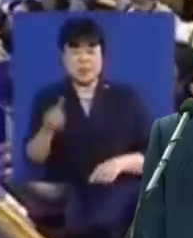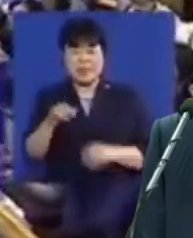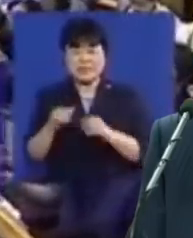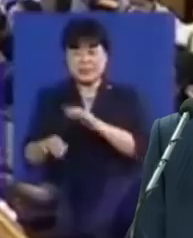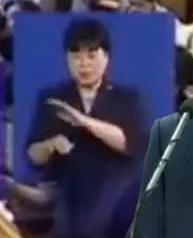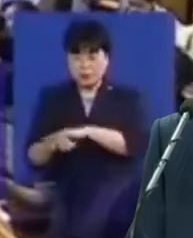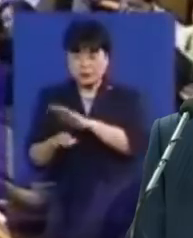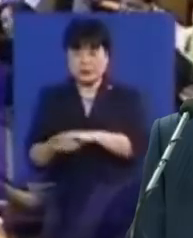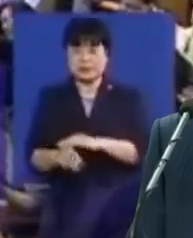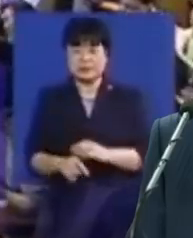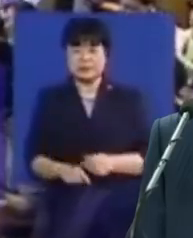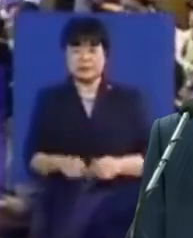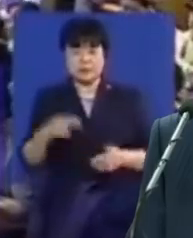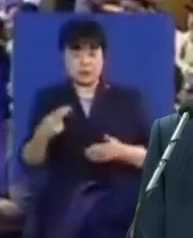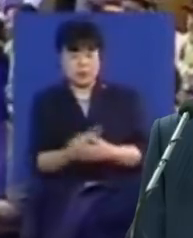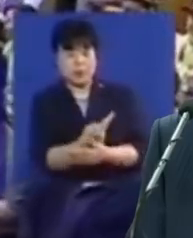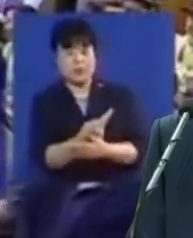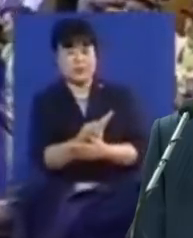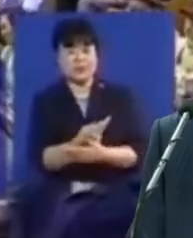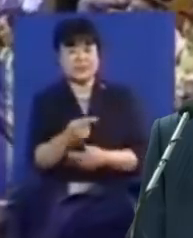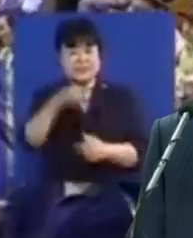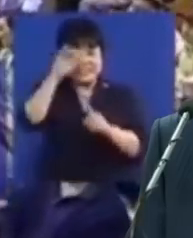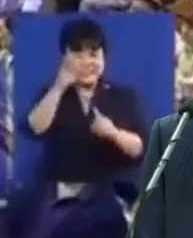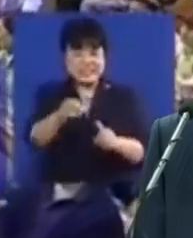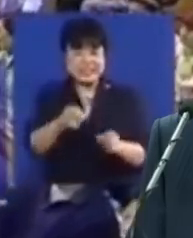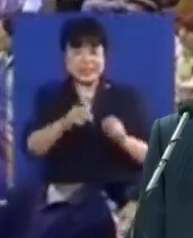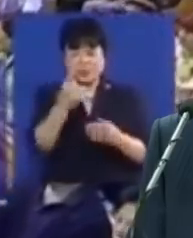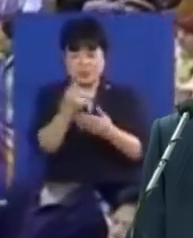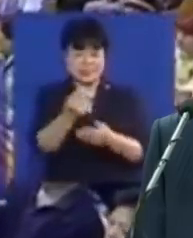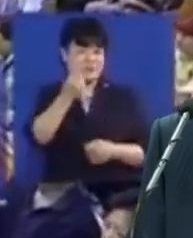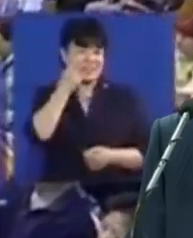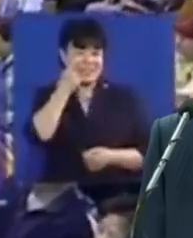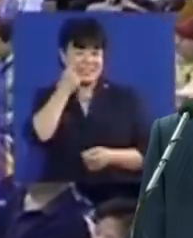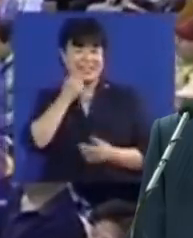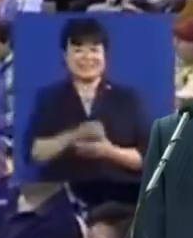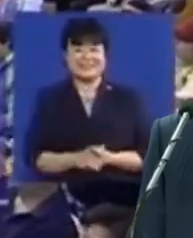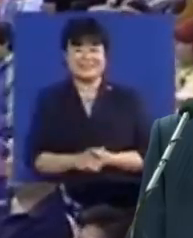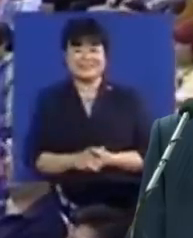내 오른쪽에서 엎드려지나 이 재앙이 내게 가까이 못하리로다.